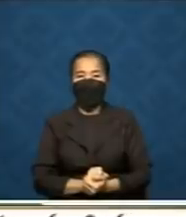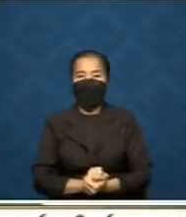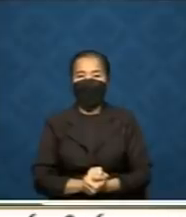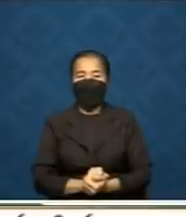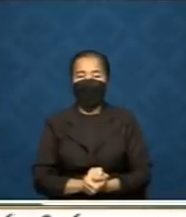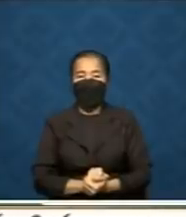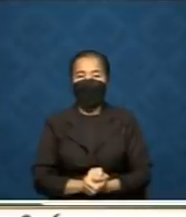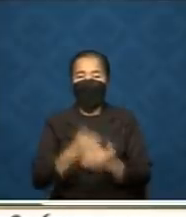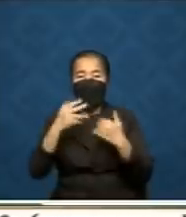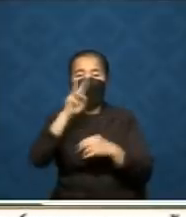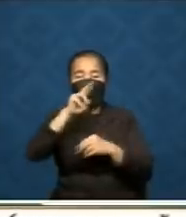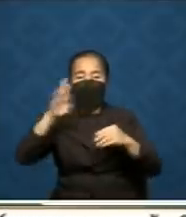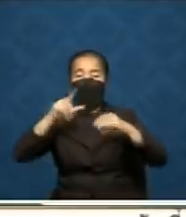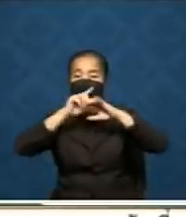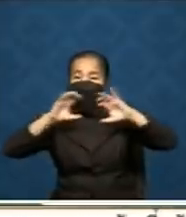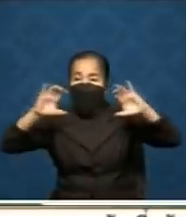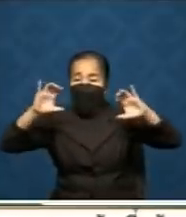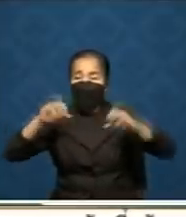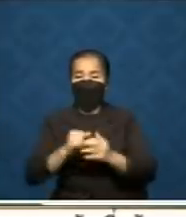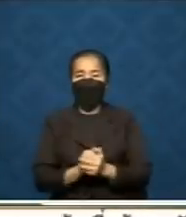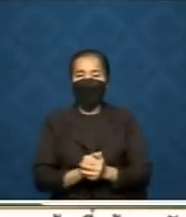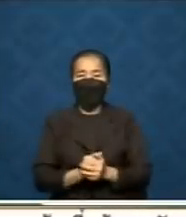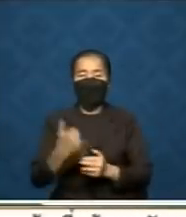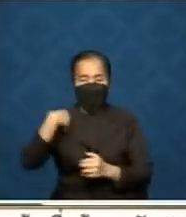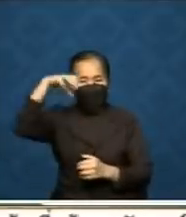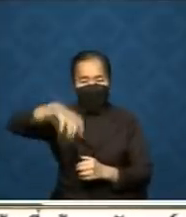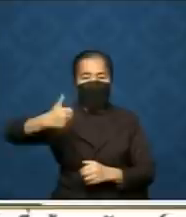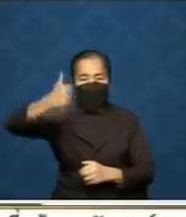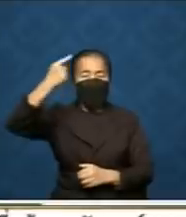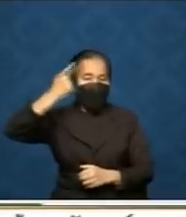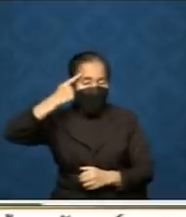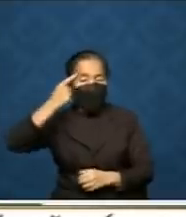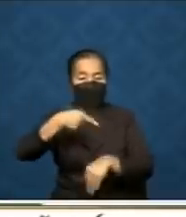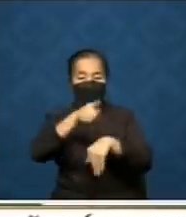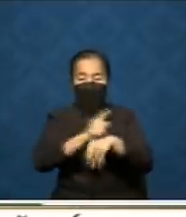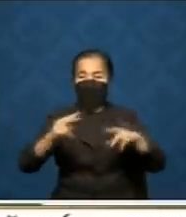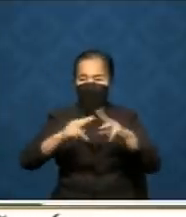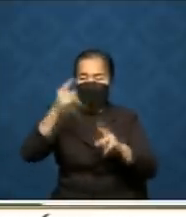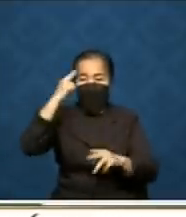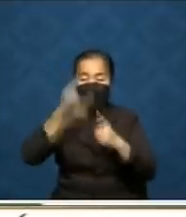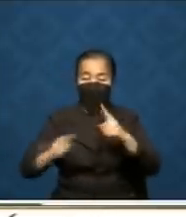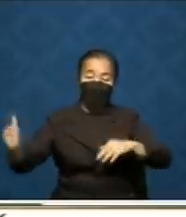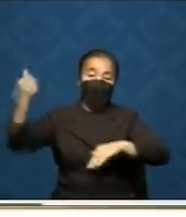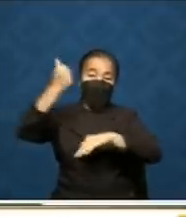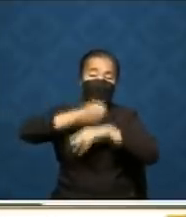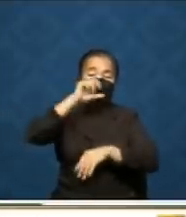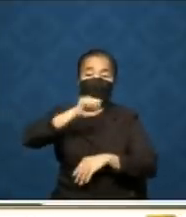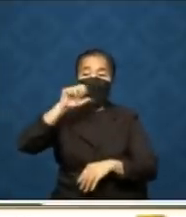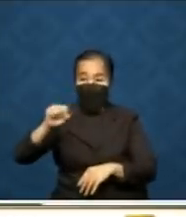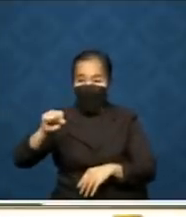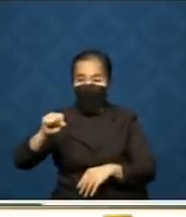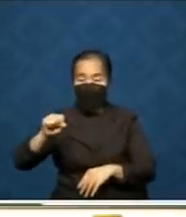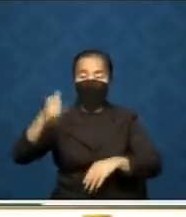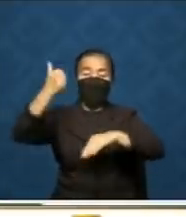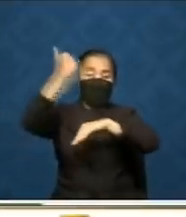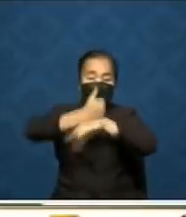เป็นระบบราชการมาจากผู้สูงสุดก็เก่งอ่ะเป็นปลัดกระทรวงเก่งพอมาเป็นอธิบดีเอามาเป็นสสครับมาเป็น